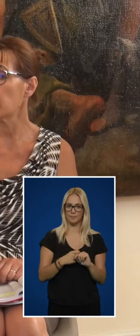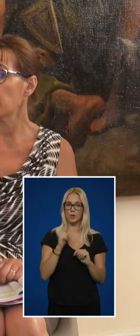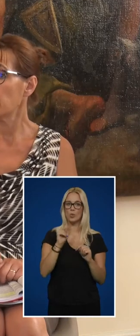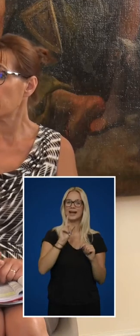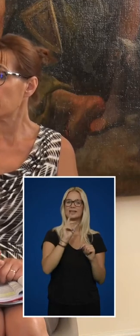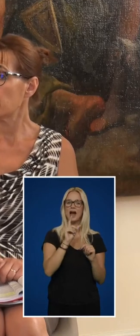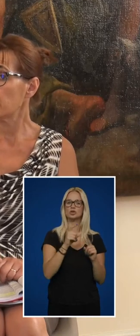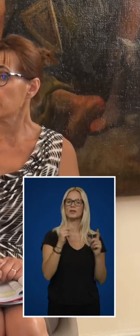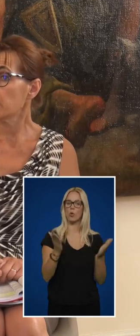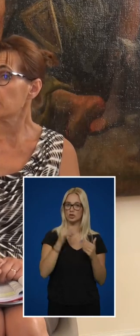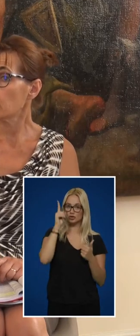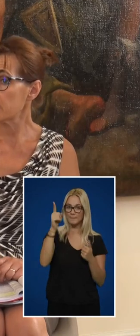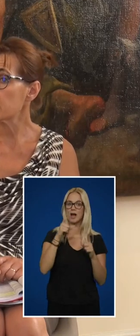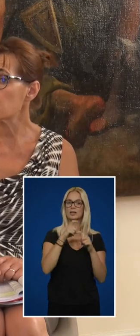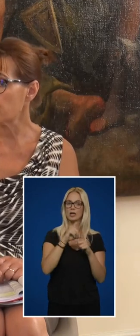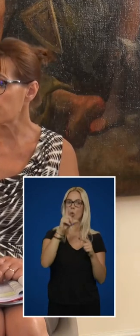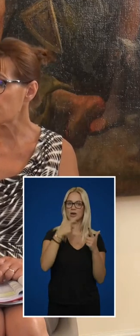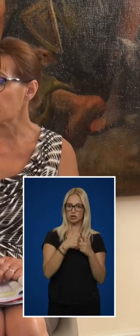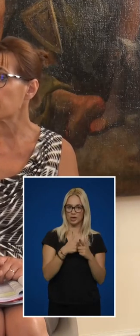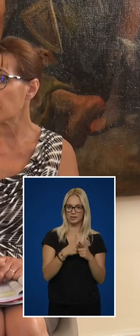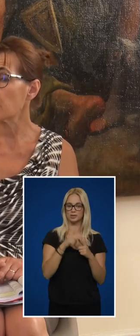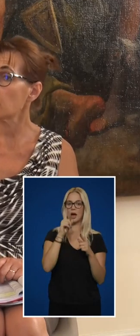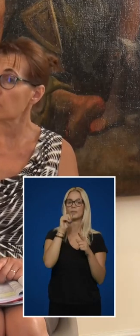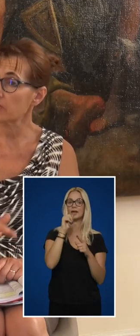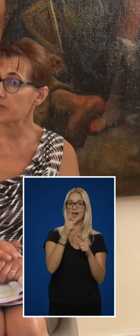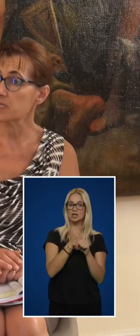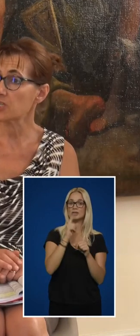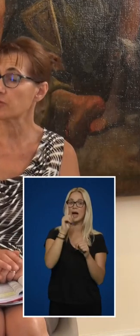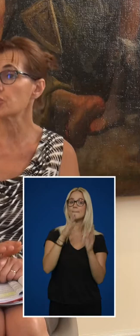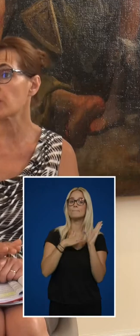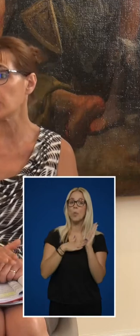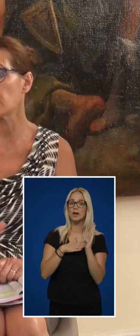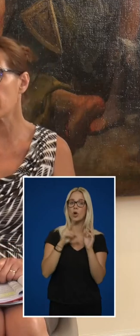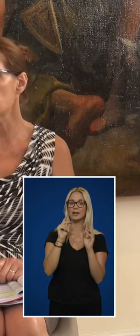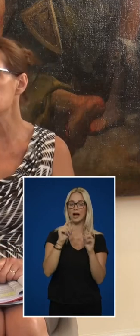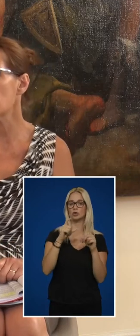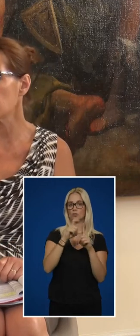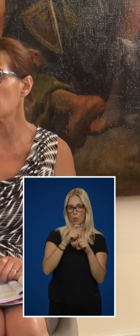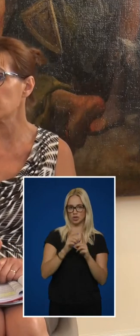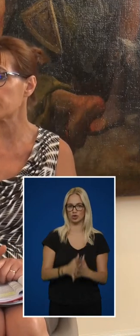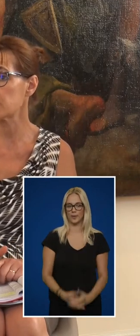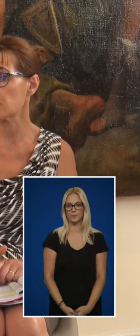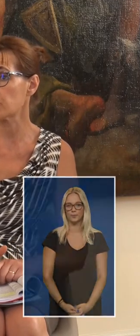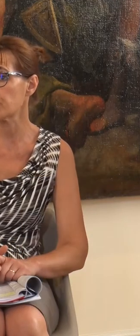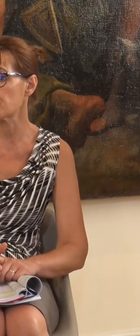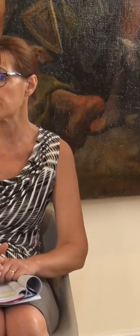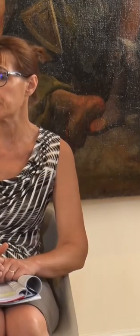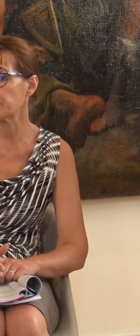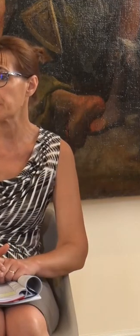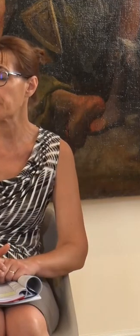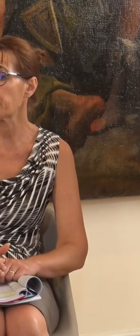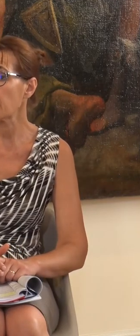metal, i u reciklažnim dvorištima. Dakle, ona dva reciklažna dvorišta, Diklo i Gaženica, i mobilno reciklažno